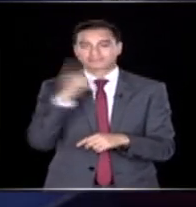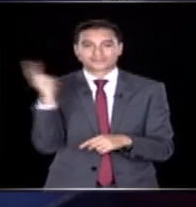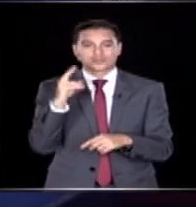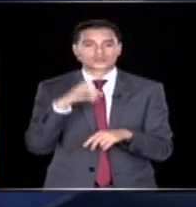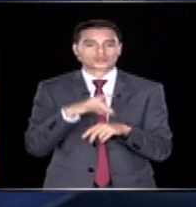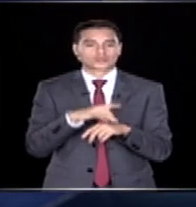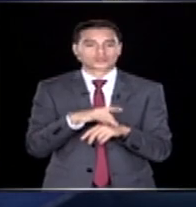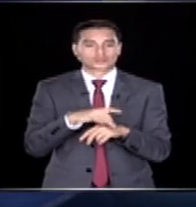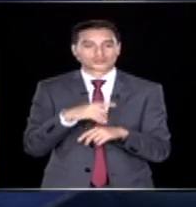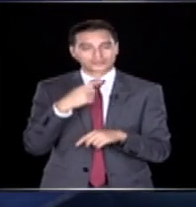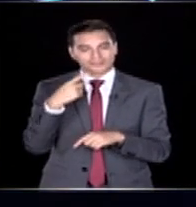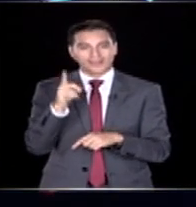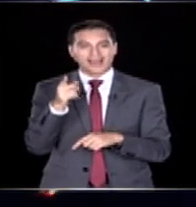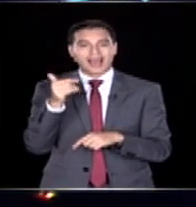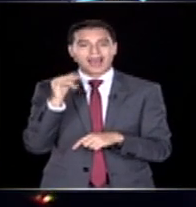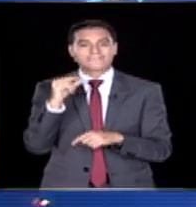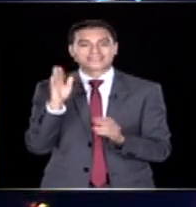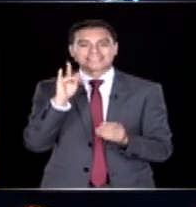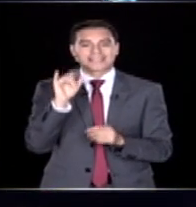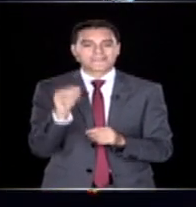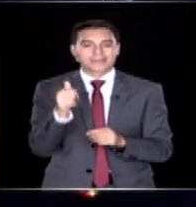نقط. إجابة صحيحة.